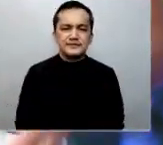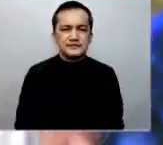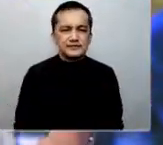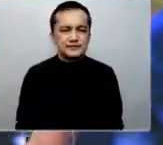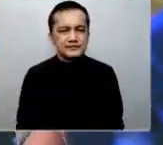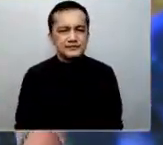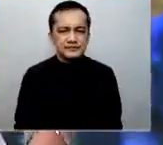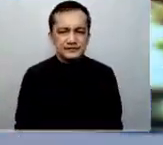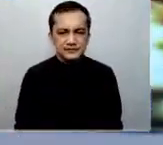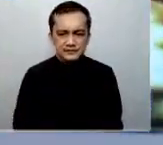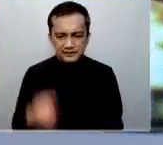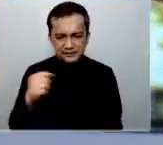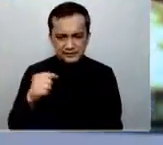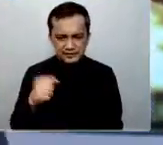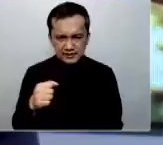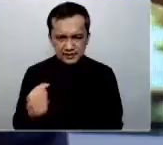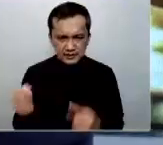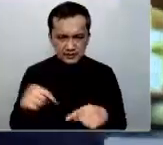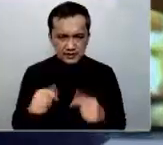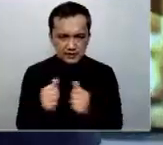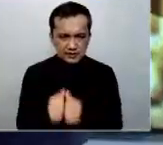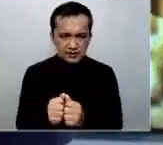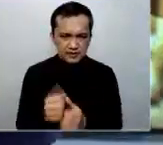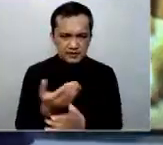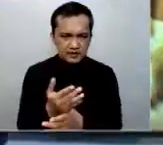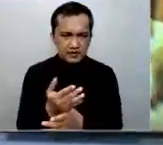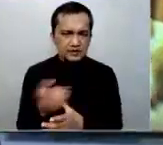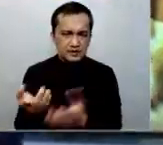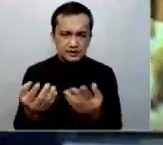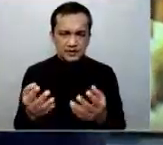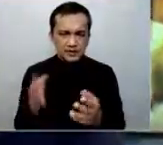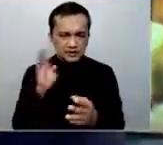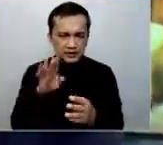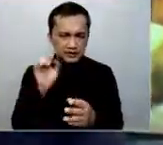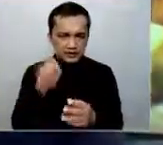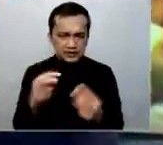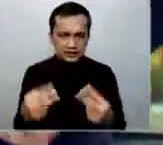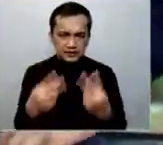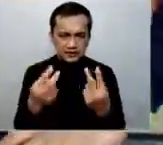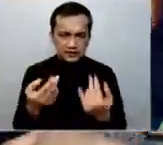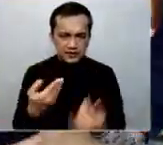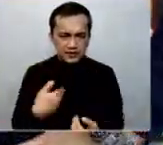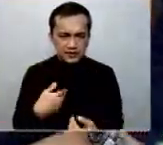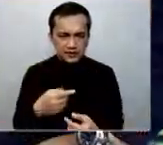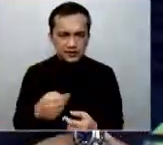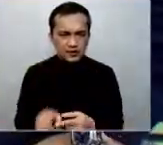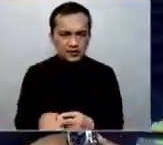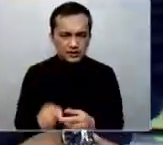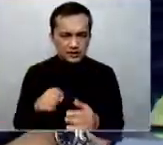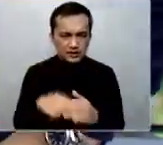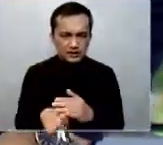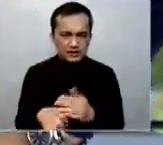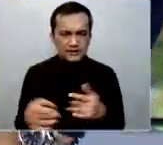Yes! At literal tayo magsasalo-salo kasama ng mga kapatid natin nanonood ngayon. Ako, ang entry ko rito.